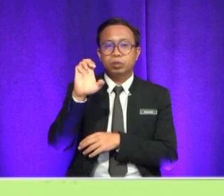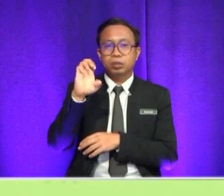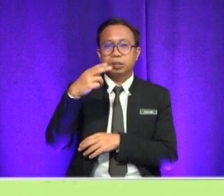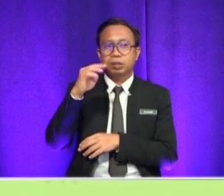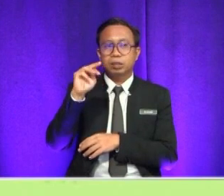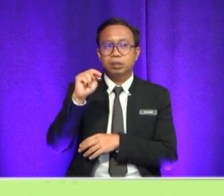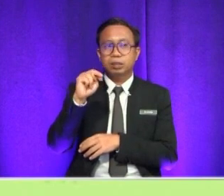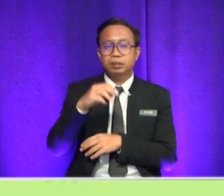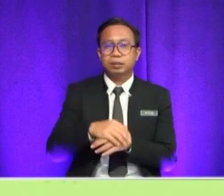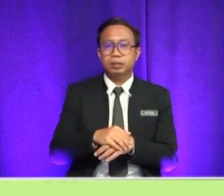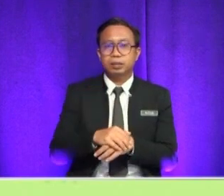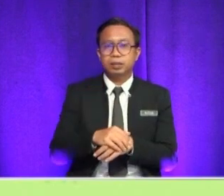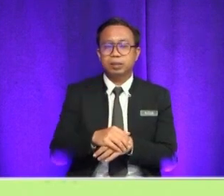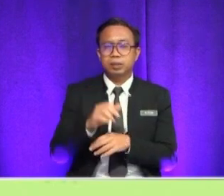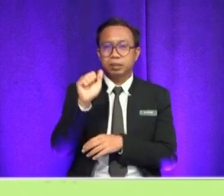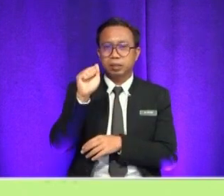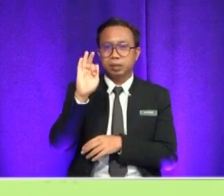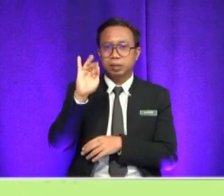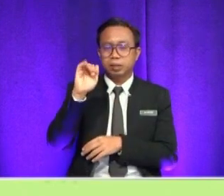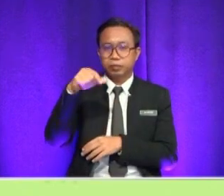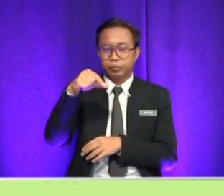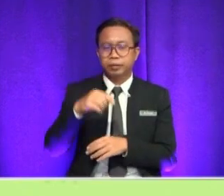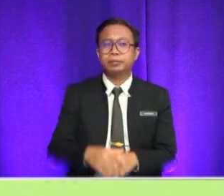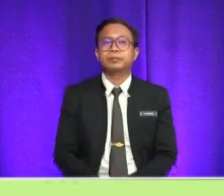Okey, yang handsome sebelah tu Afiq Iskandar.